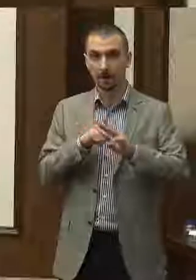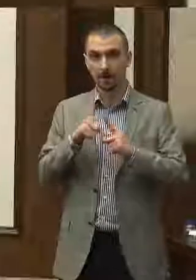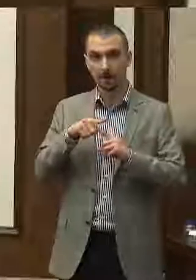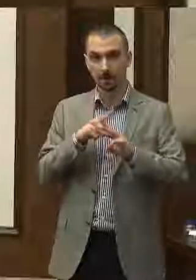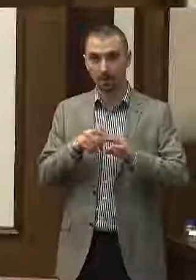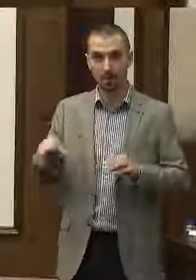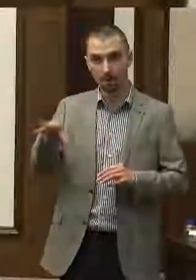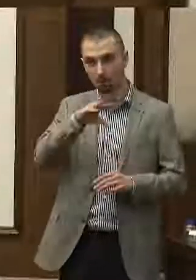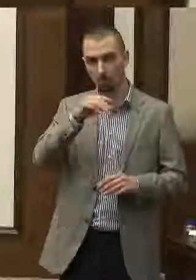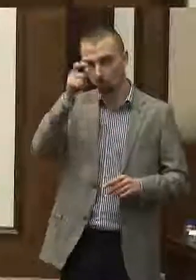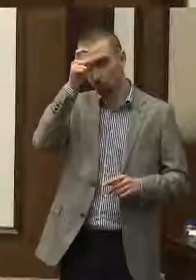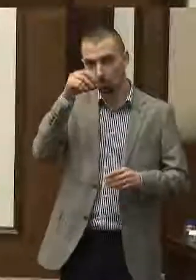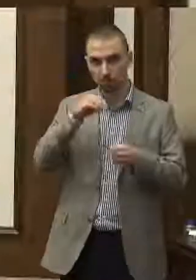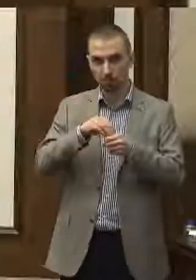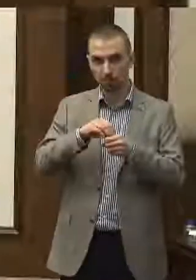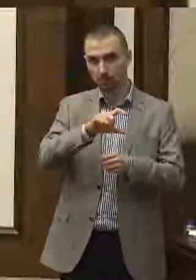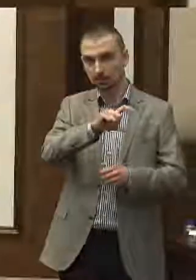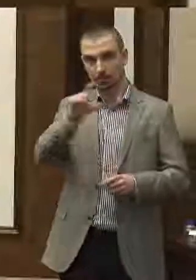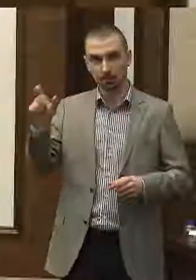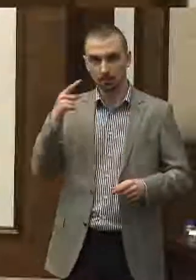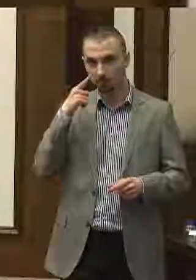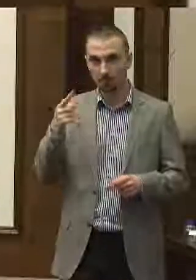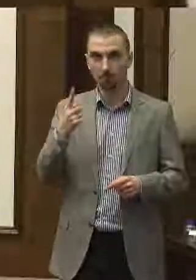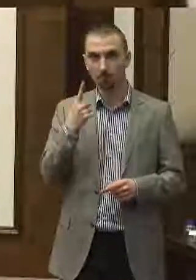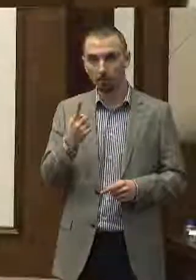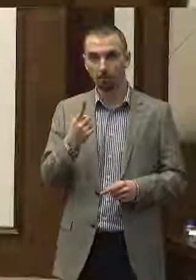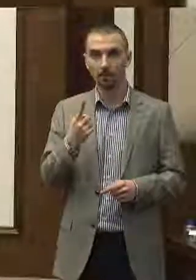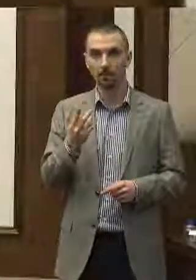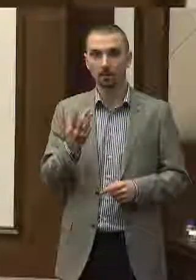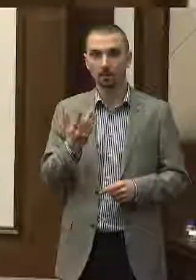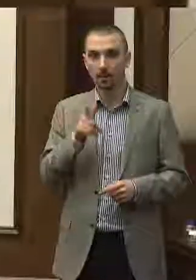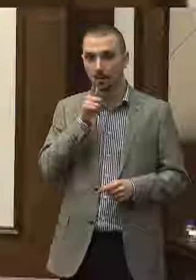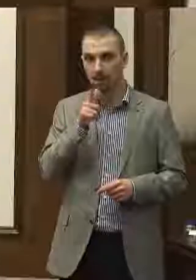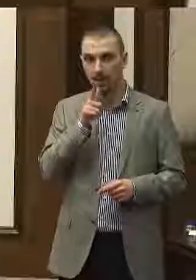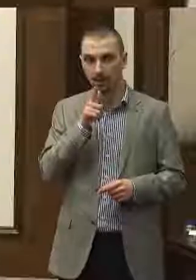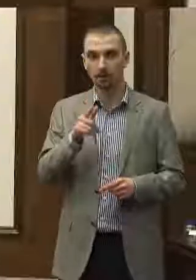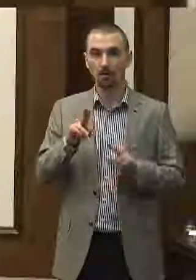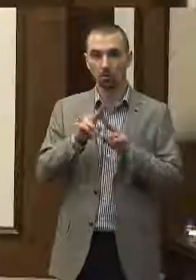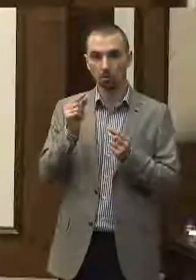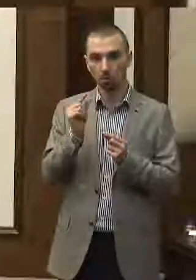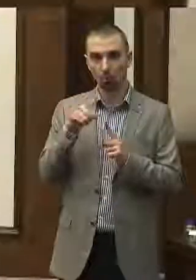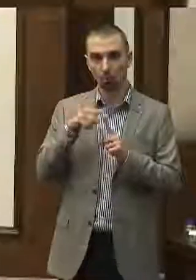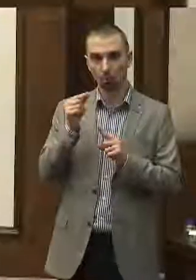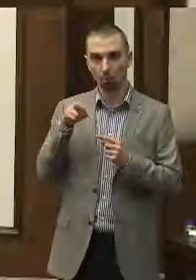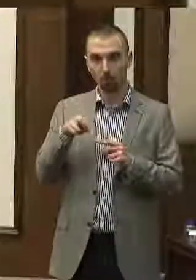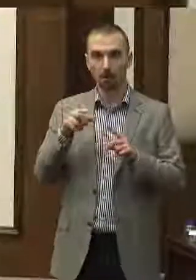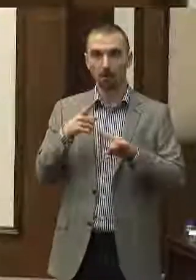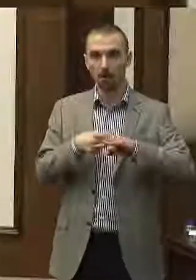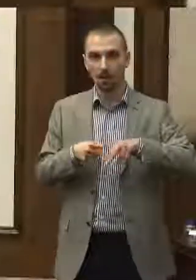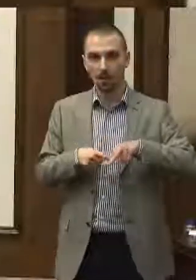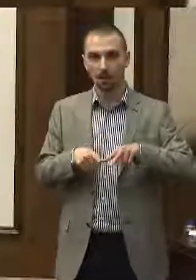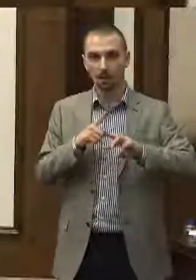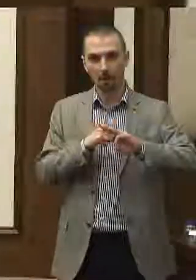Türkiye'deki görme engellilerin yararlanabileceği bir sesli kütüphanesinde, Telekom'la işbirliği yaptığı